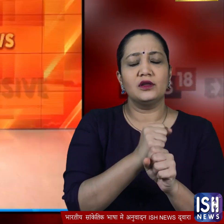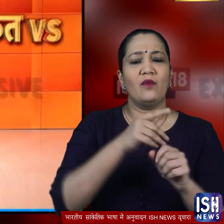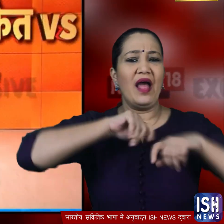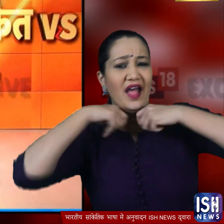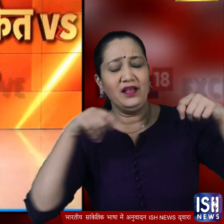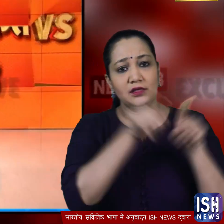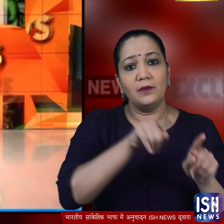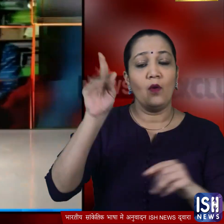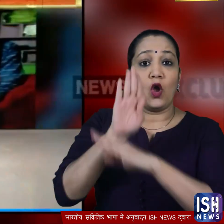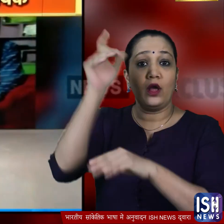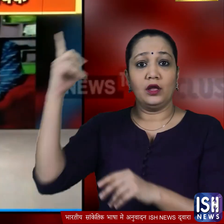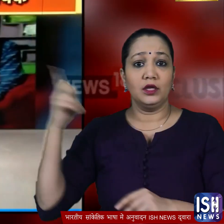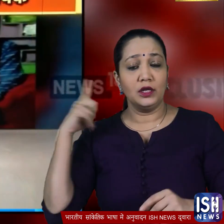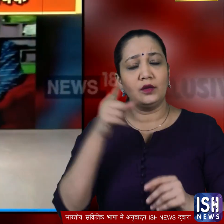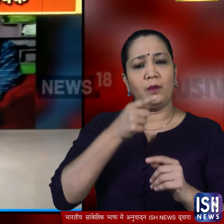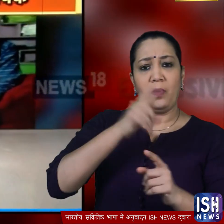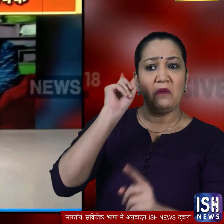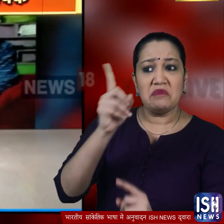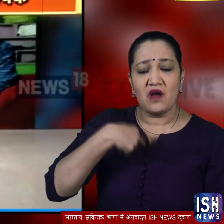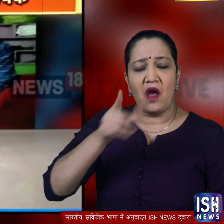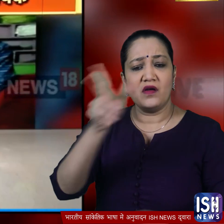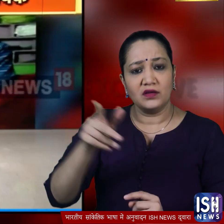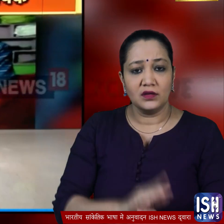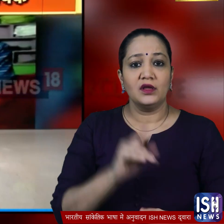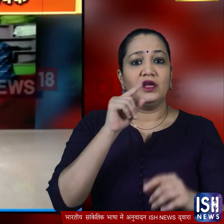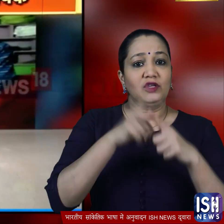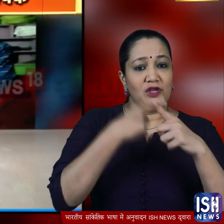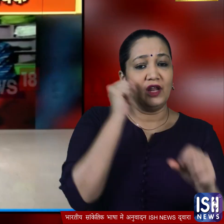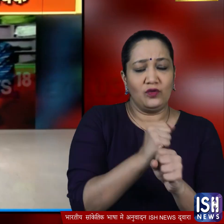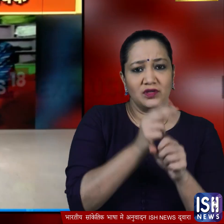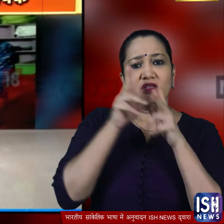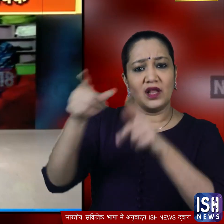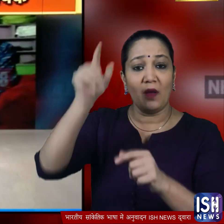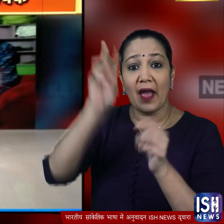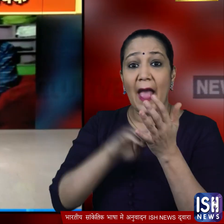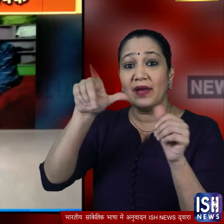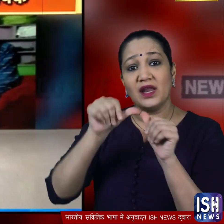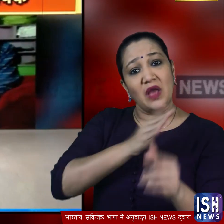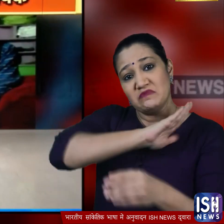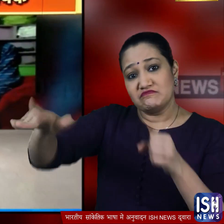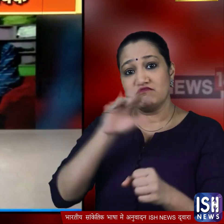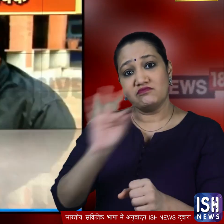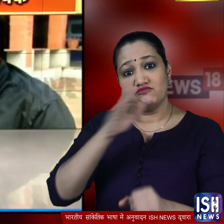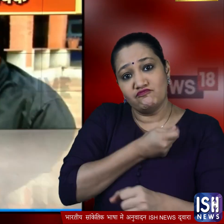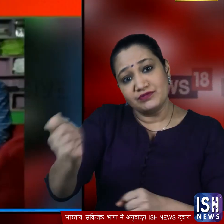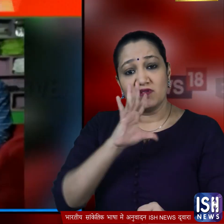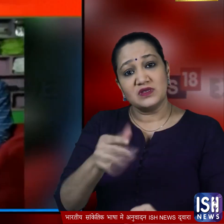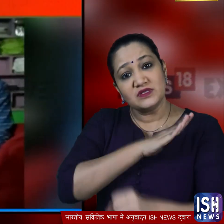कांग्रेस विधायक को धमकी देने का वीडियो वायरल हुआ और इस वीडियो में डकैत जगन गुर्जर ने विधायक को जान से मारने की धमकी